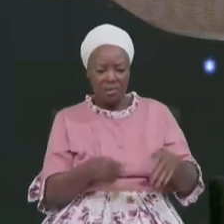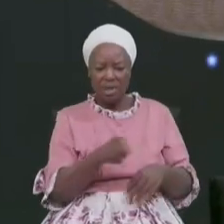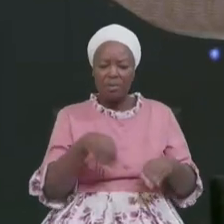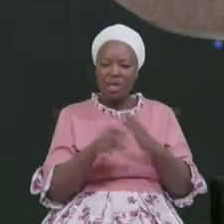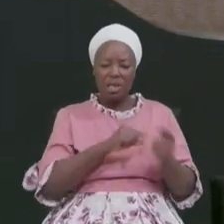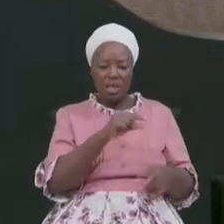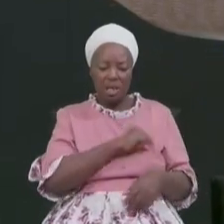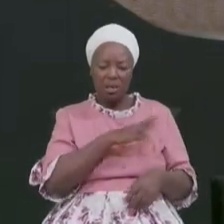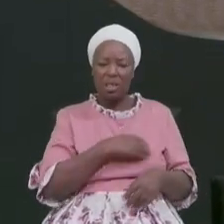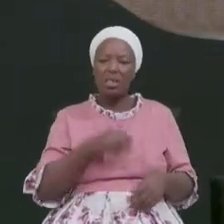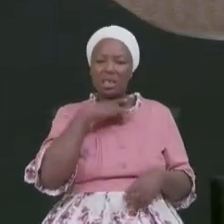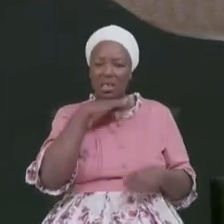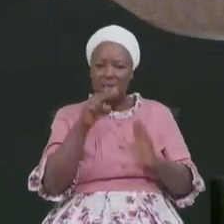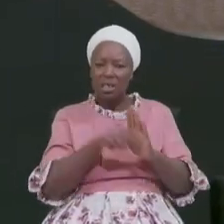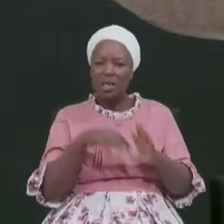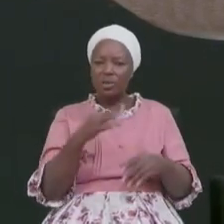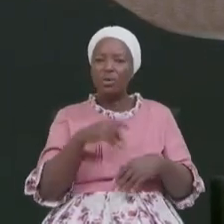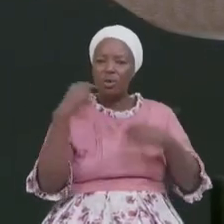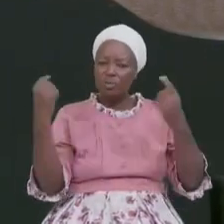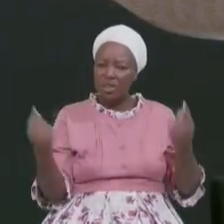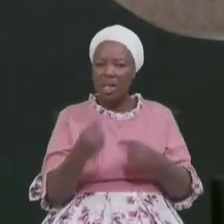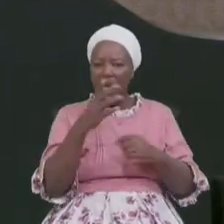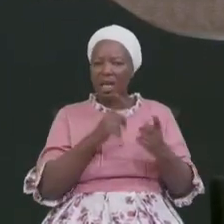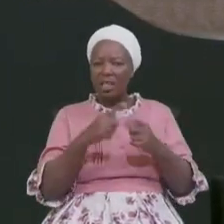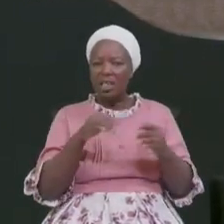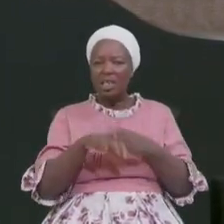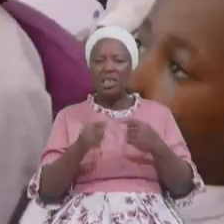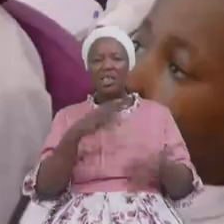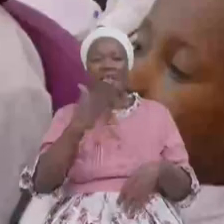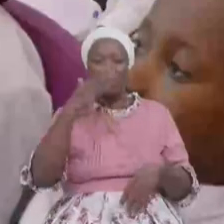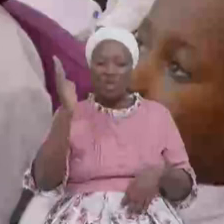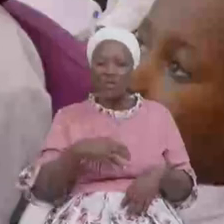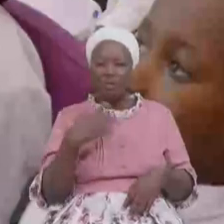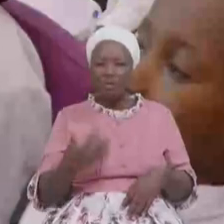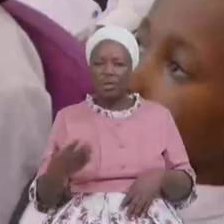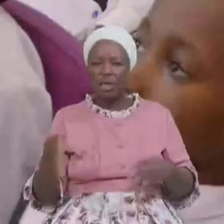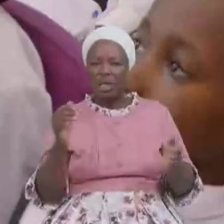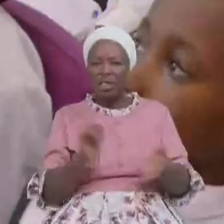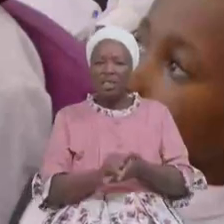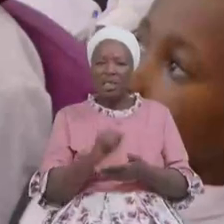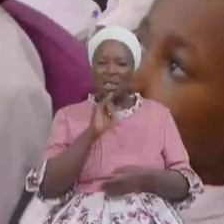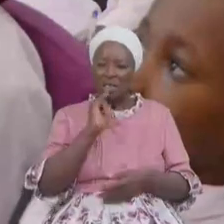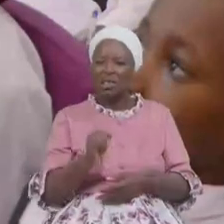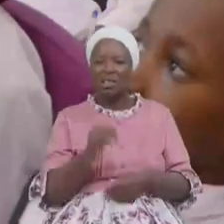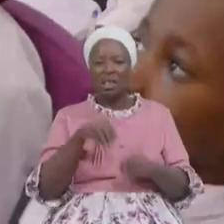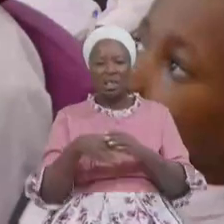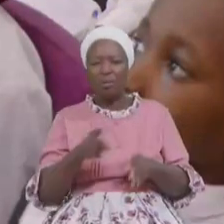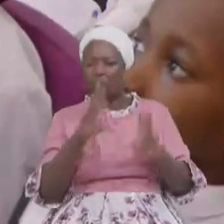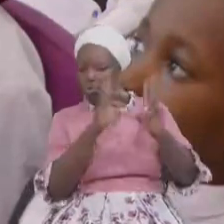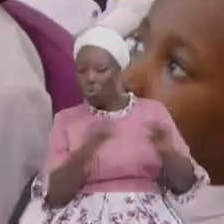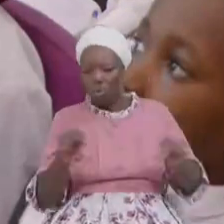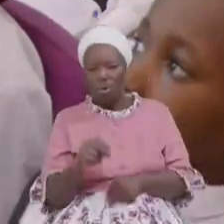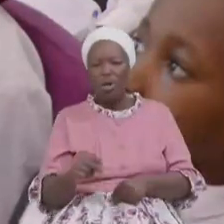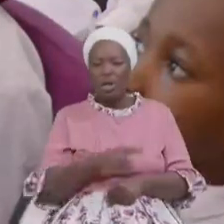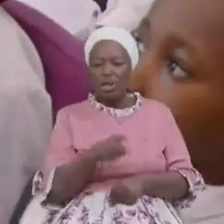les laisse dans la culpabilité, dans la pollution et dans les choses maléfiques. Non! Ils étaient nés de nouveau,